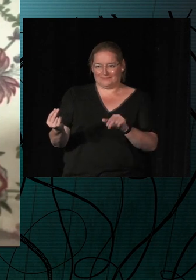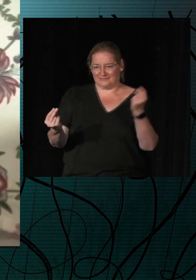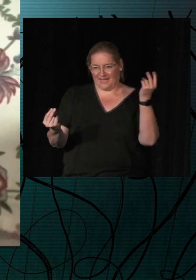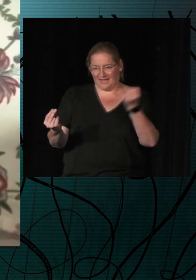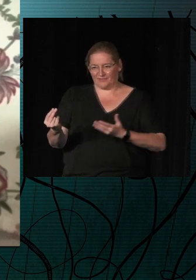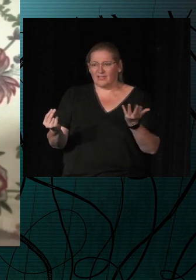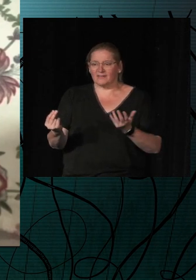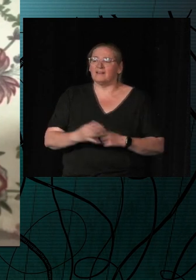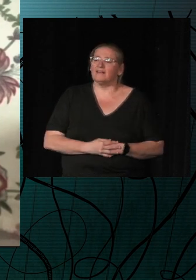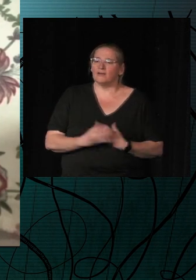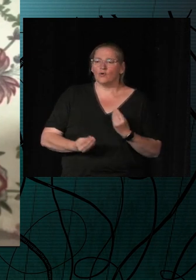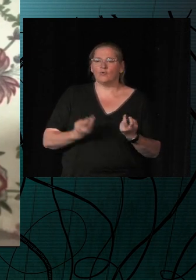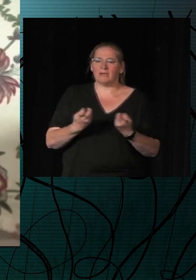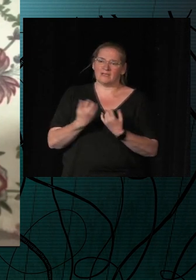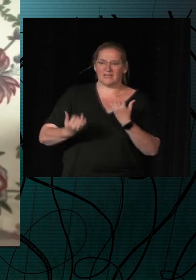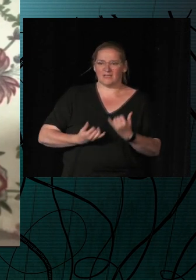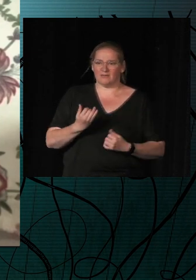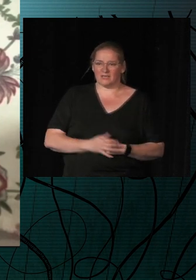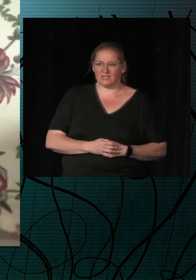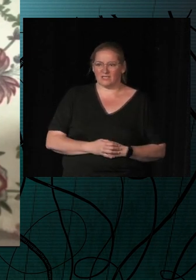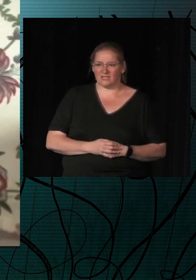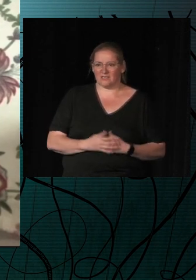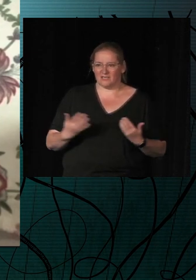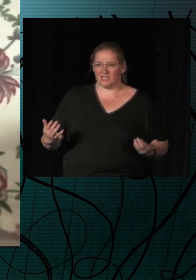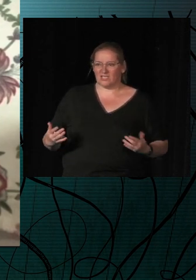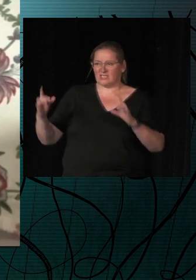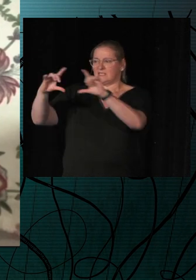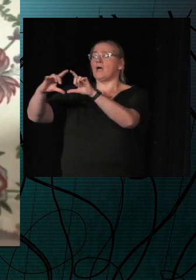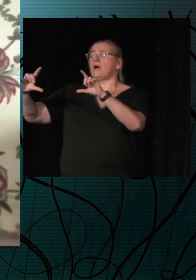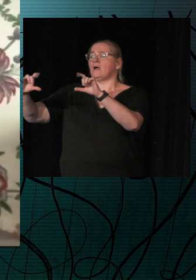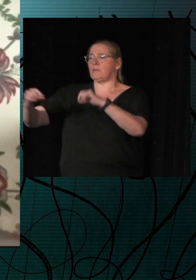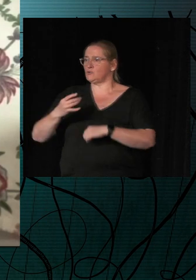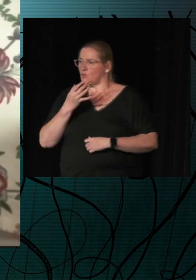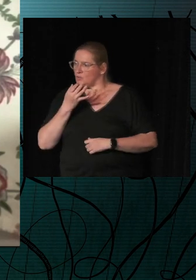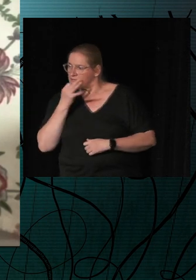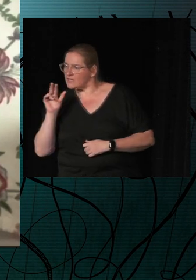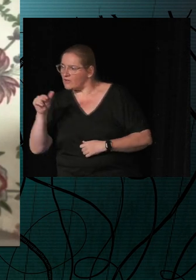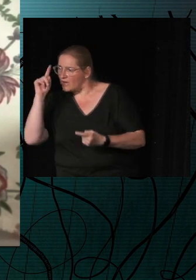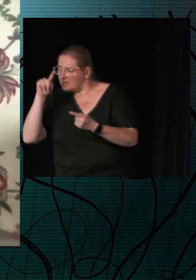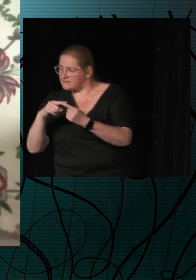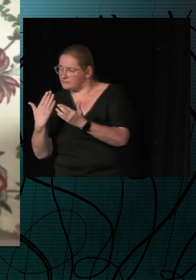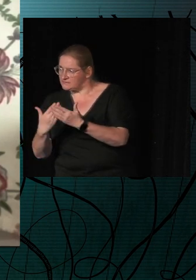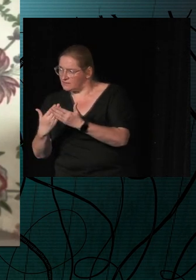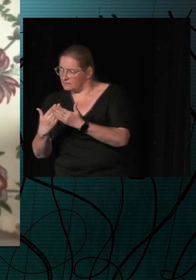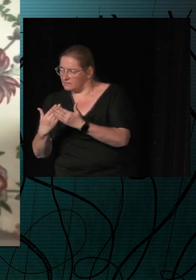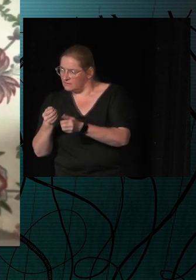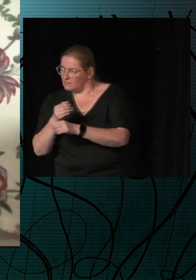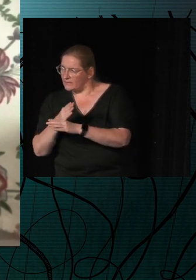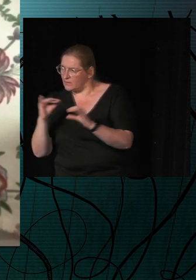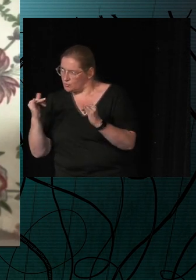jeu où où il y a un petit panneau du genre ce jeu parle de tel telle tel thème est-ce que vous voulez toujours y jouer là aussi c'est un espèce de de